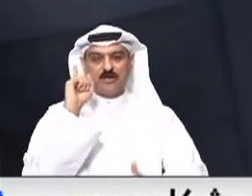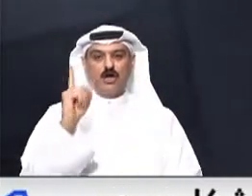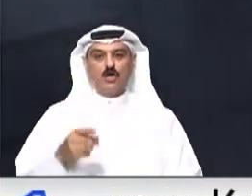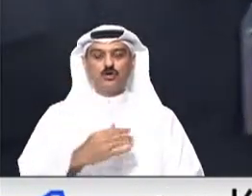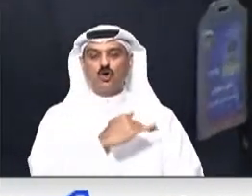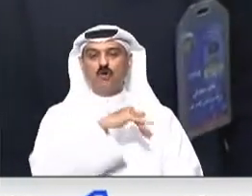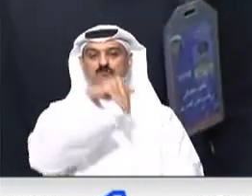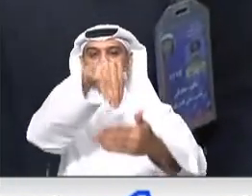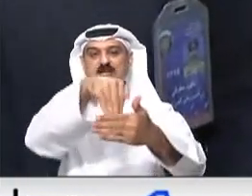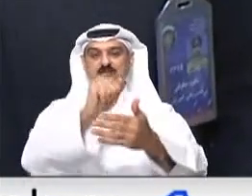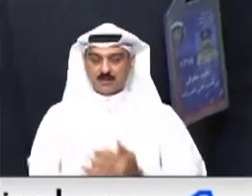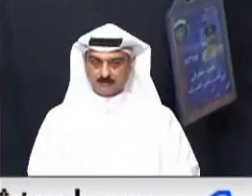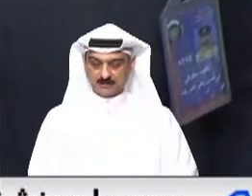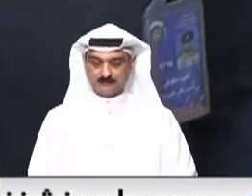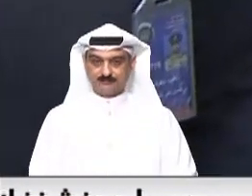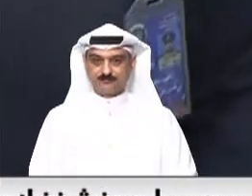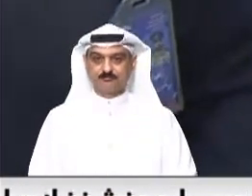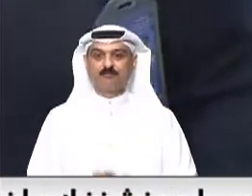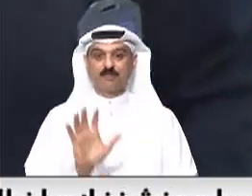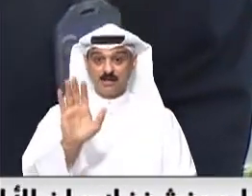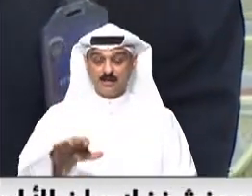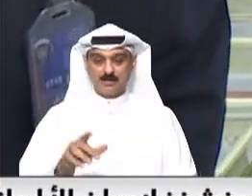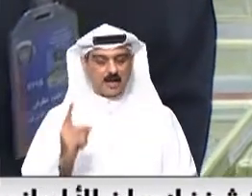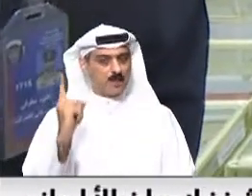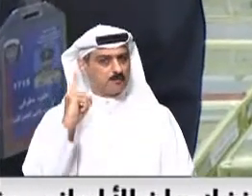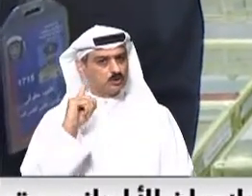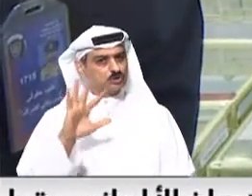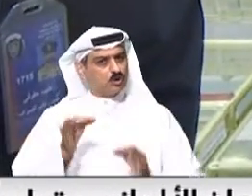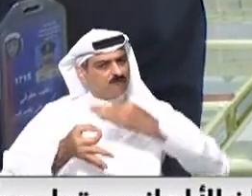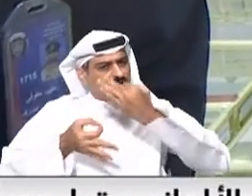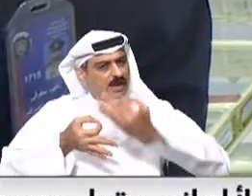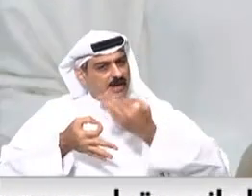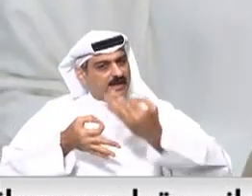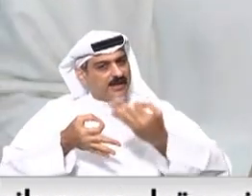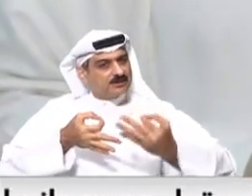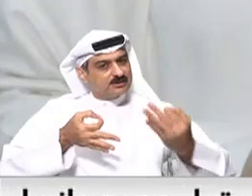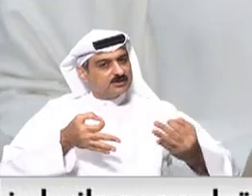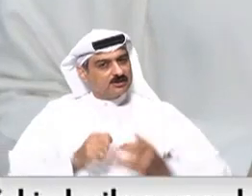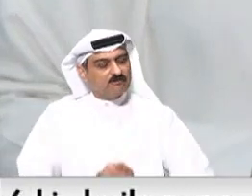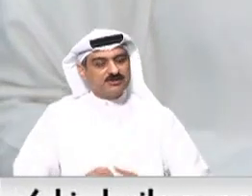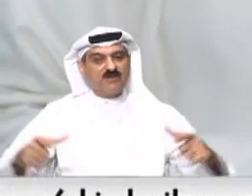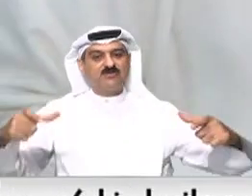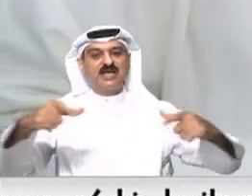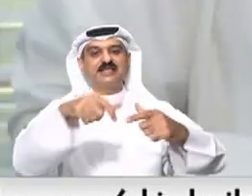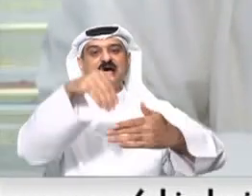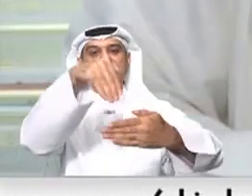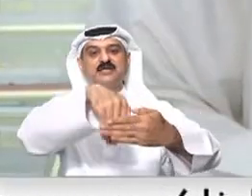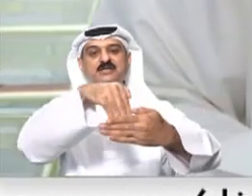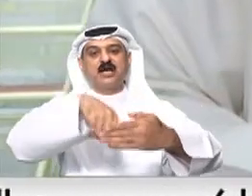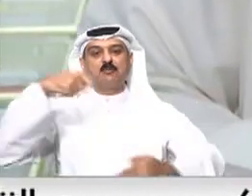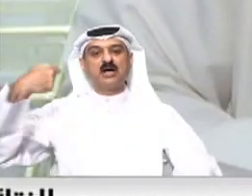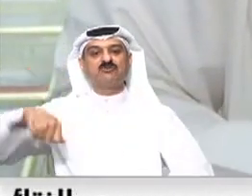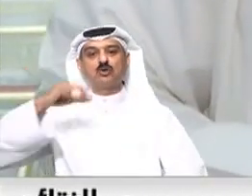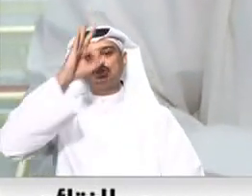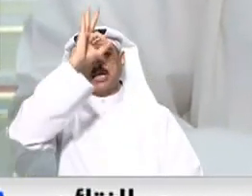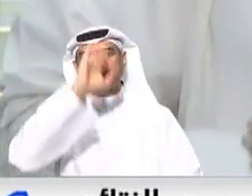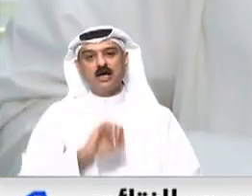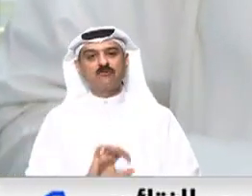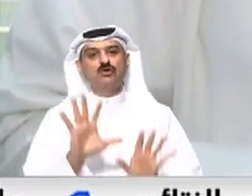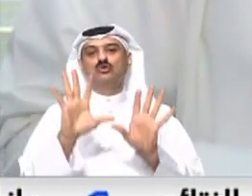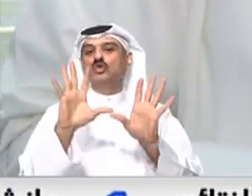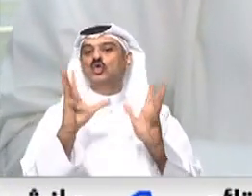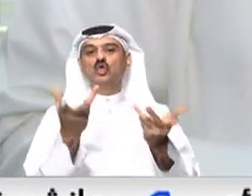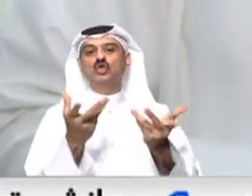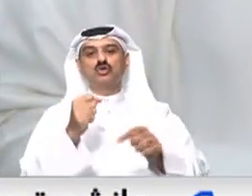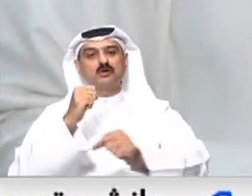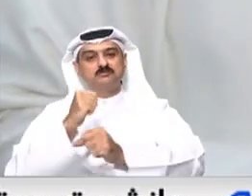لك فاطمة. يمكن استمعنا إلى النقيب حقوقي حسن الصراف من إدارة شؤون الانتخابات في وزارة الداخلية حول يعني